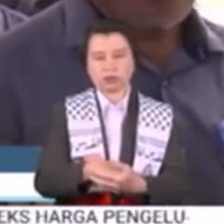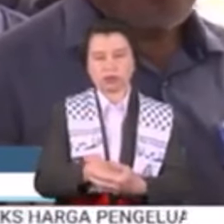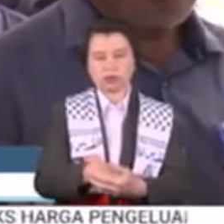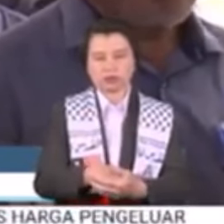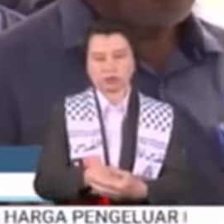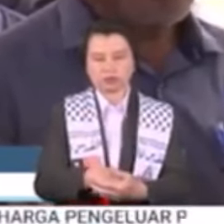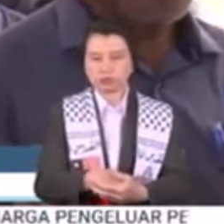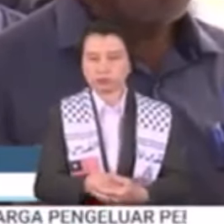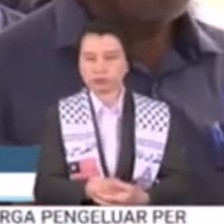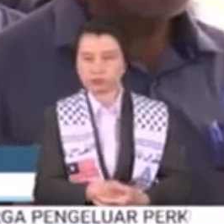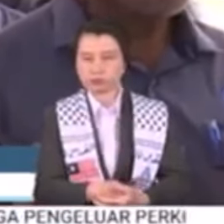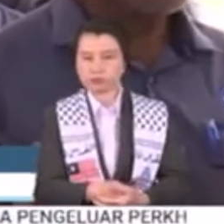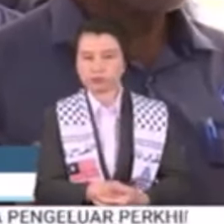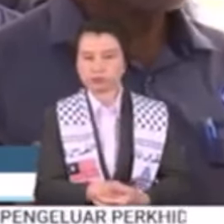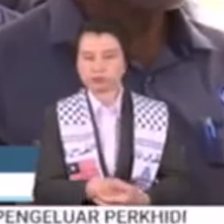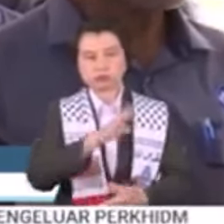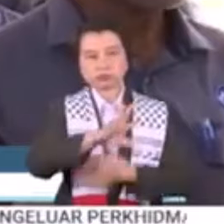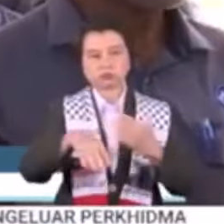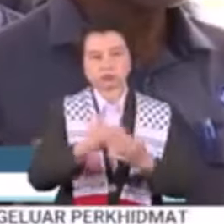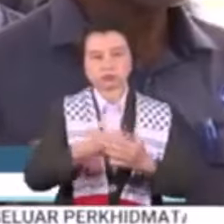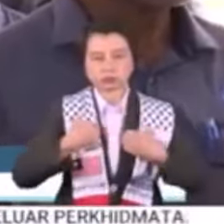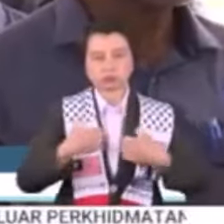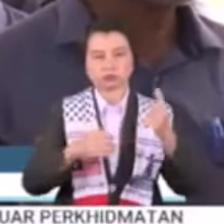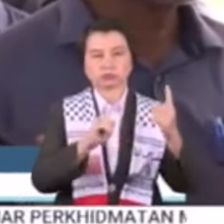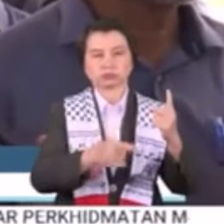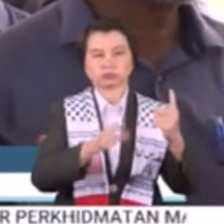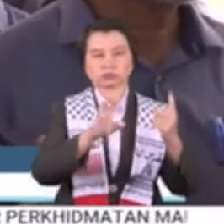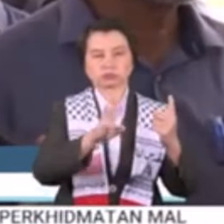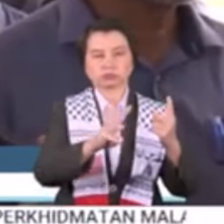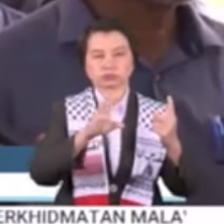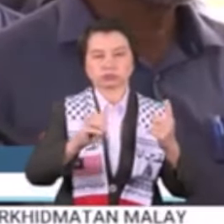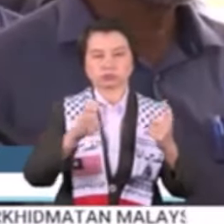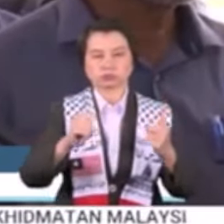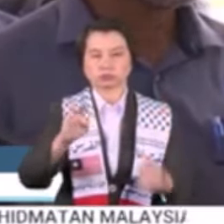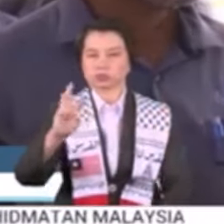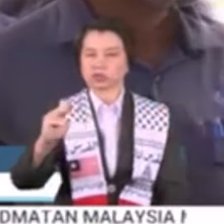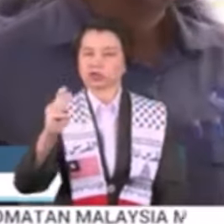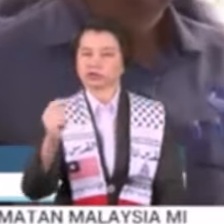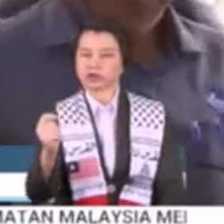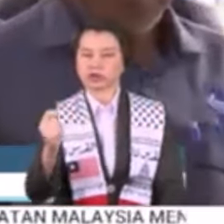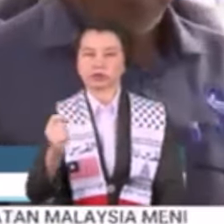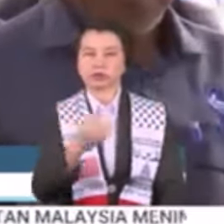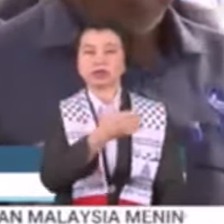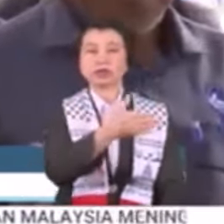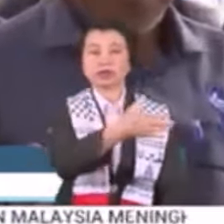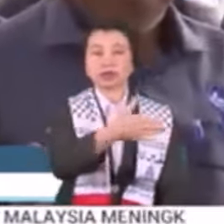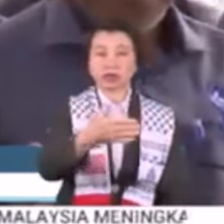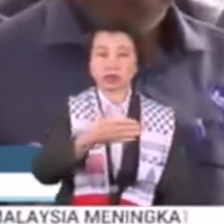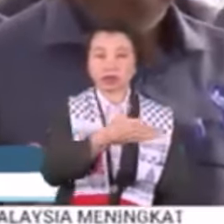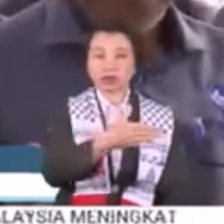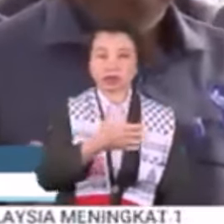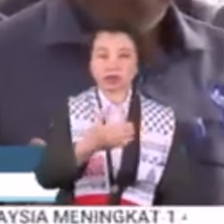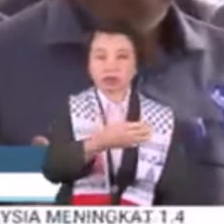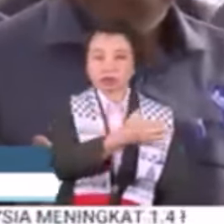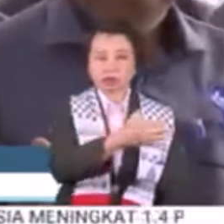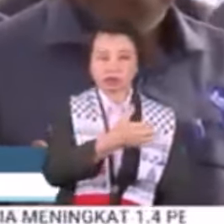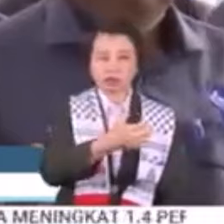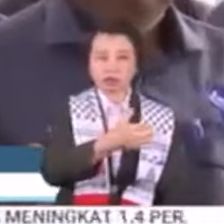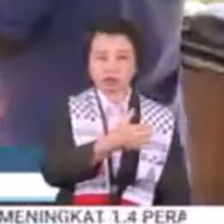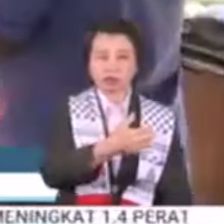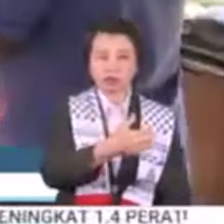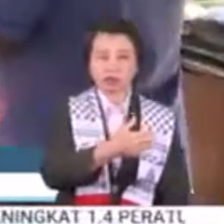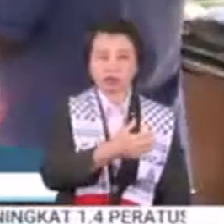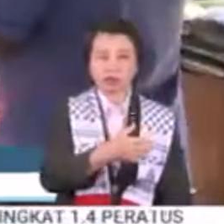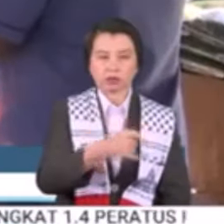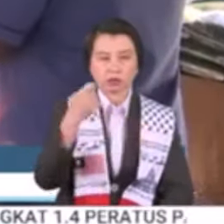industri perikanan ini. Jadi keseluruhannya ada 1,600 metrik tan ikan simpanan. Kalau cukup ini tak seharusnya ikan itu harganya